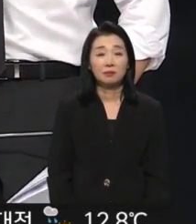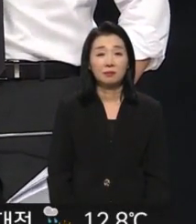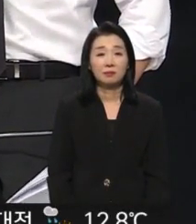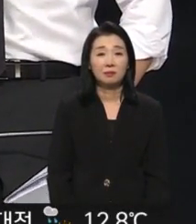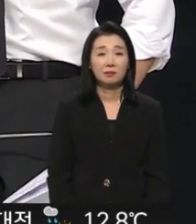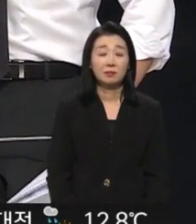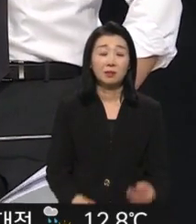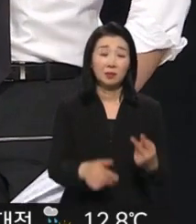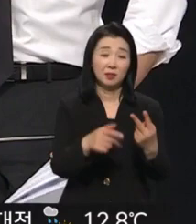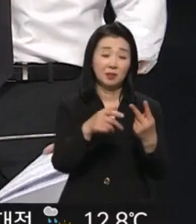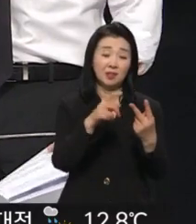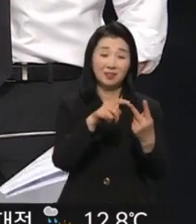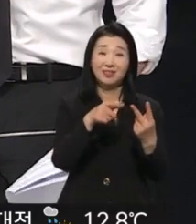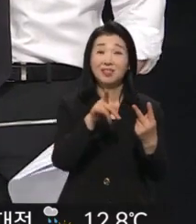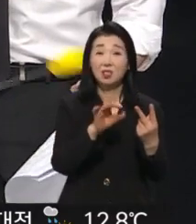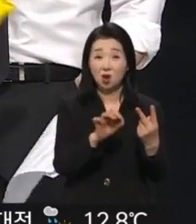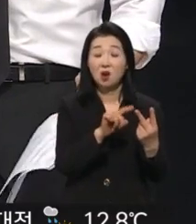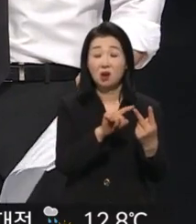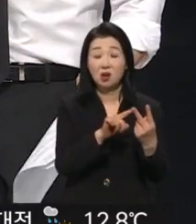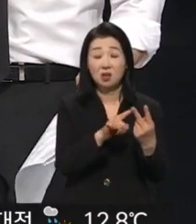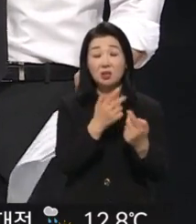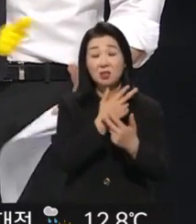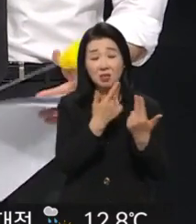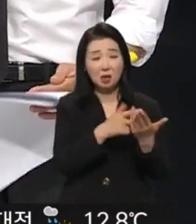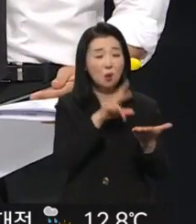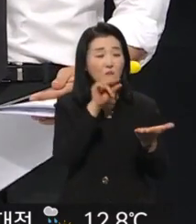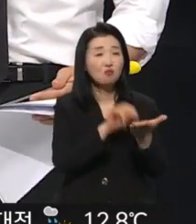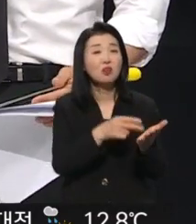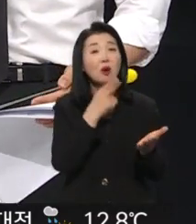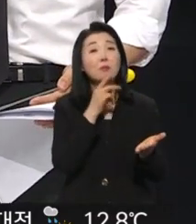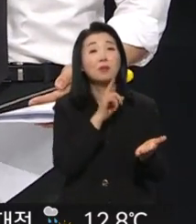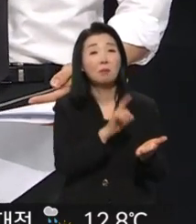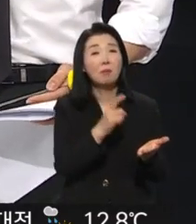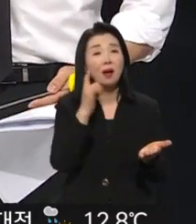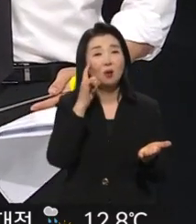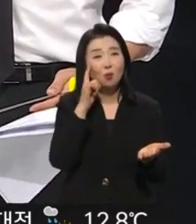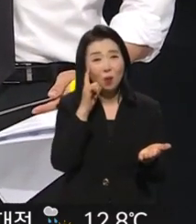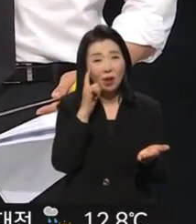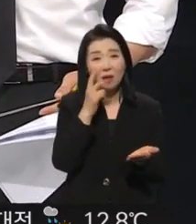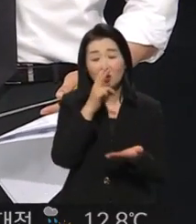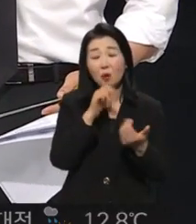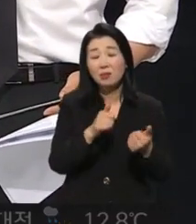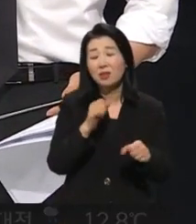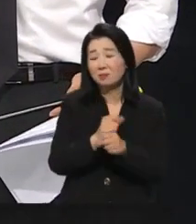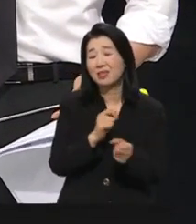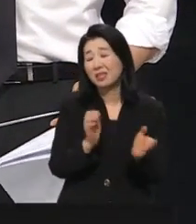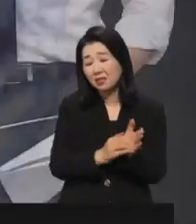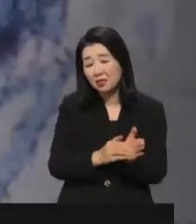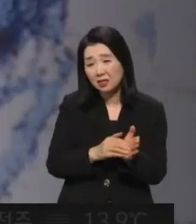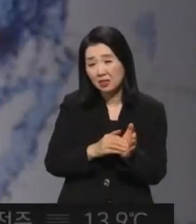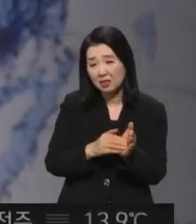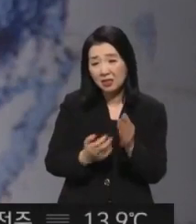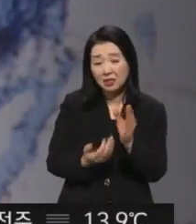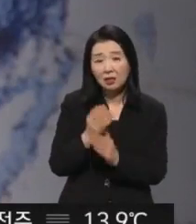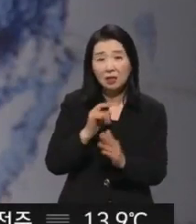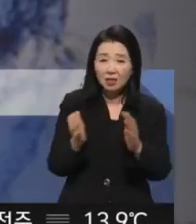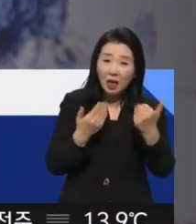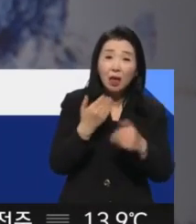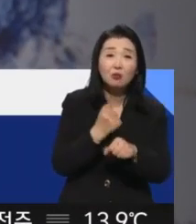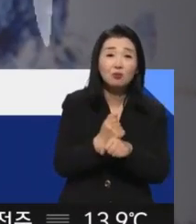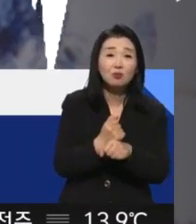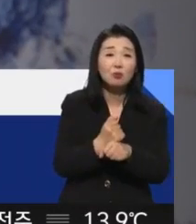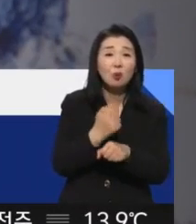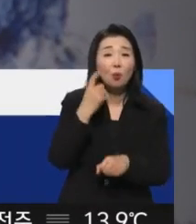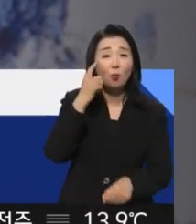이재명 리스크는 없다를 외쳤습니다. 이 검찰이 죽은 사건을 다시 들추고 있다고 비판했습니다. 성남FC도